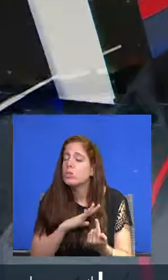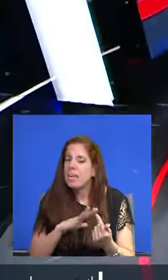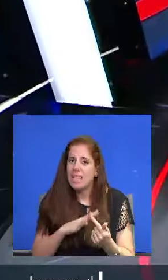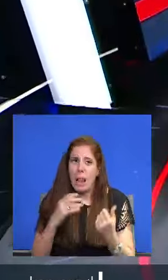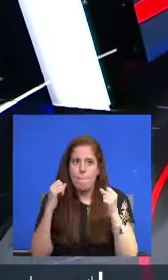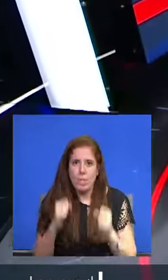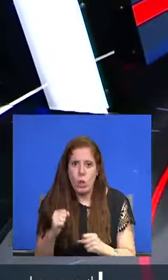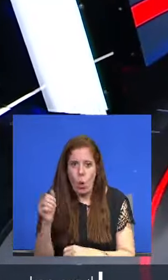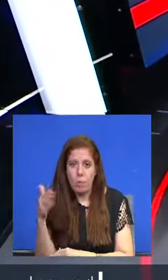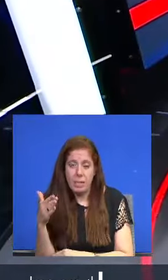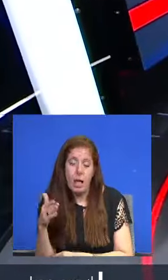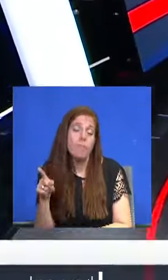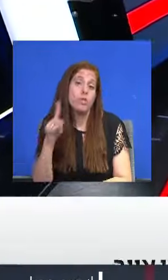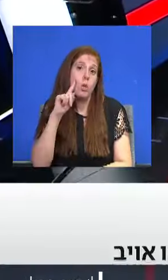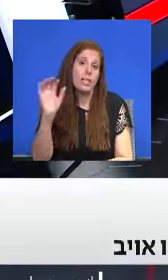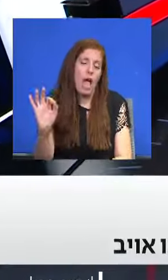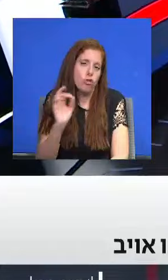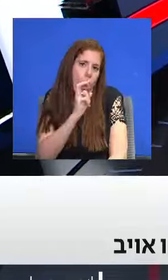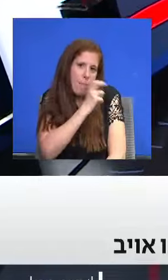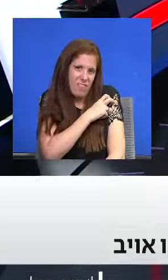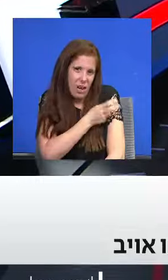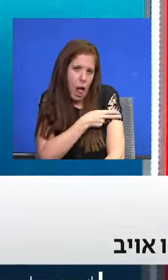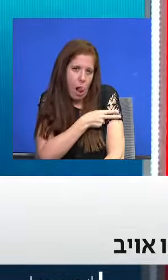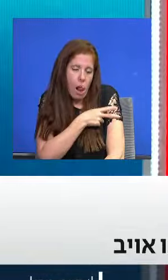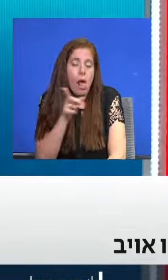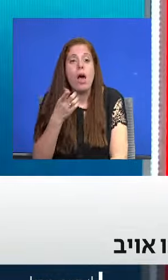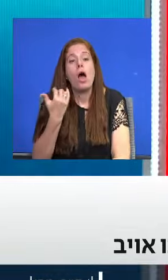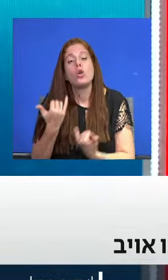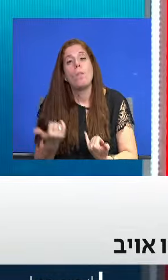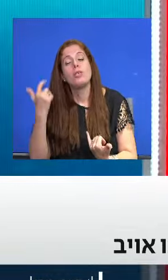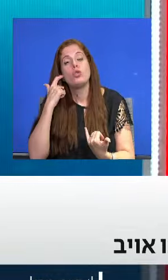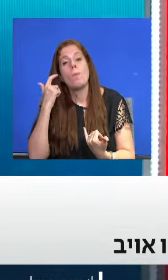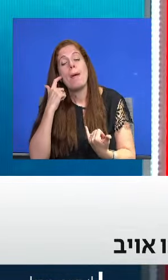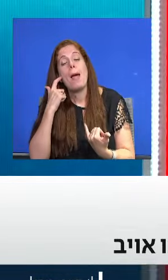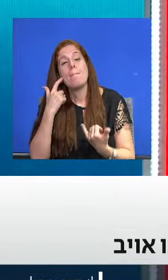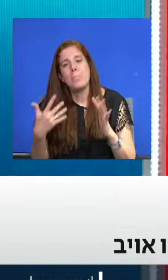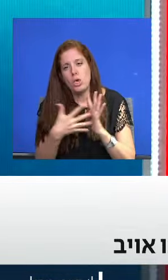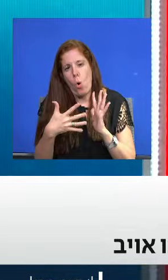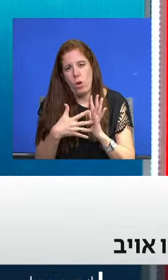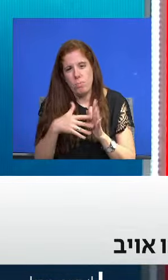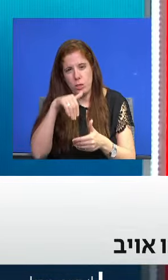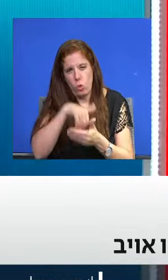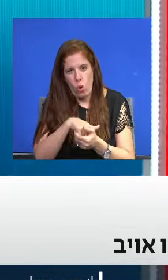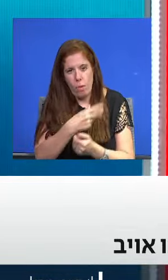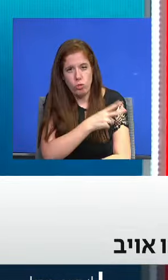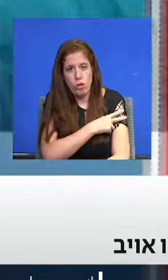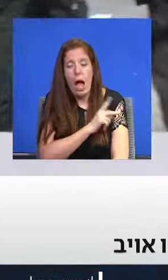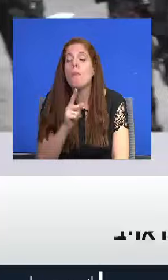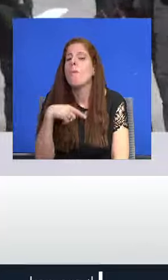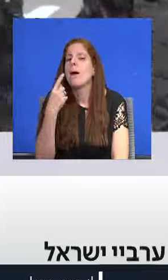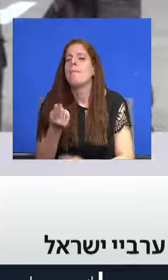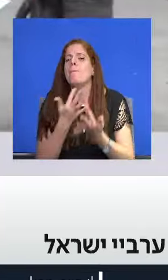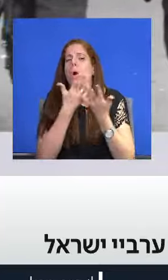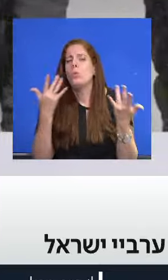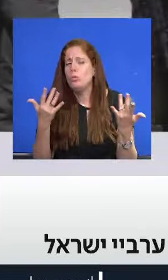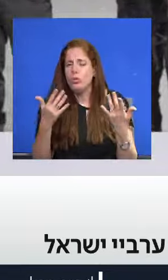זו עמדת המפכ"ל בנושא הזה. היום אני שומע ביקורת בתוך המשטרה, בקרב קצינים בכירים, הם אומרים, ברור שהשיירות